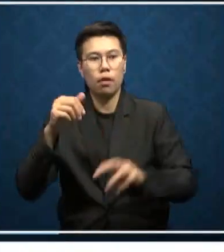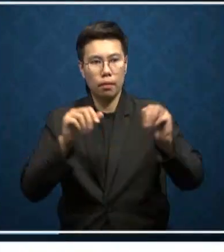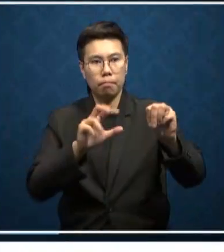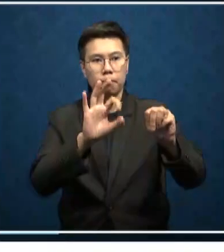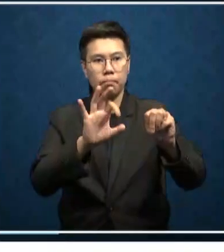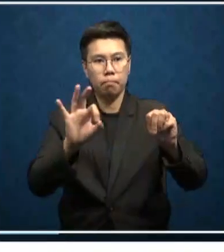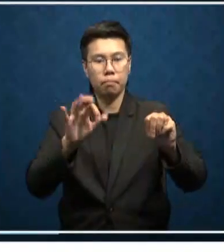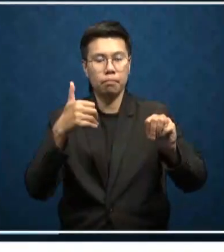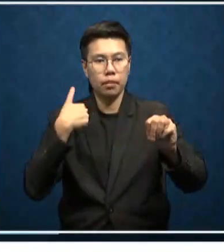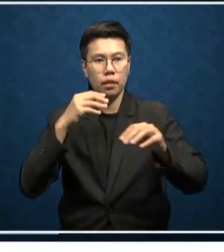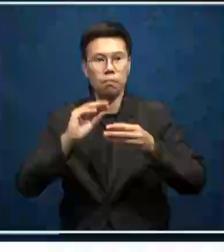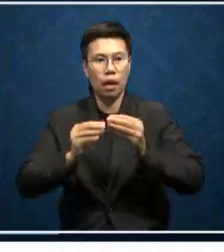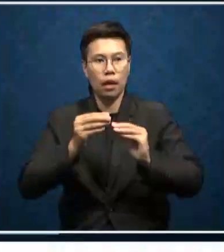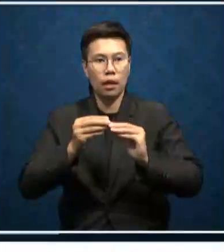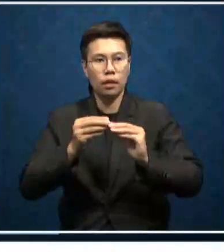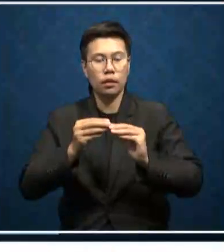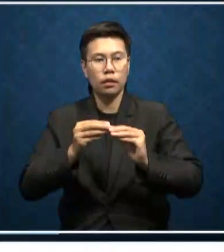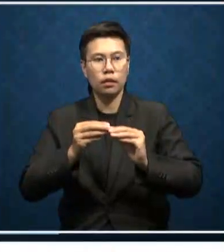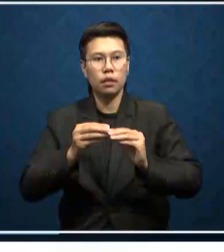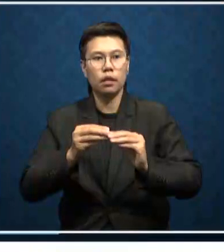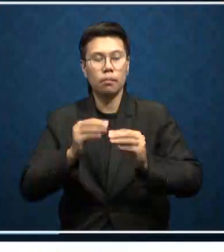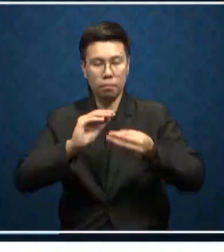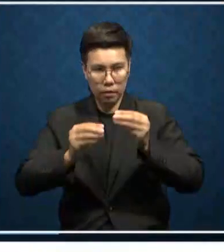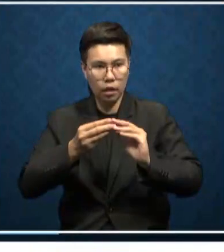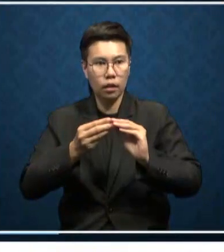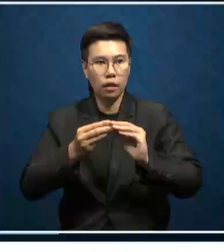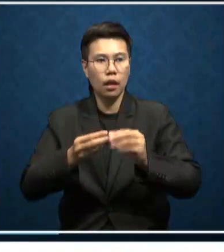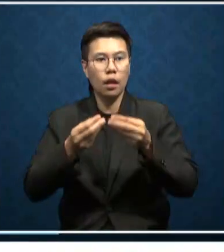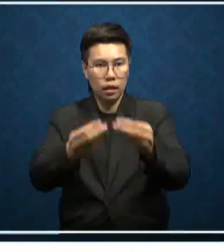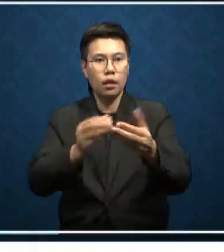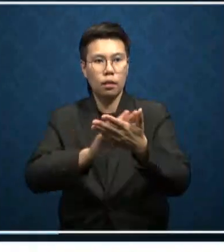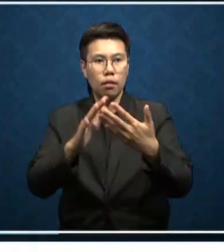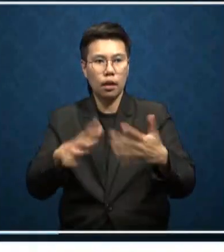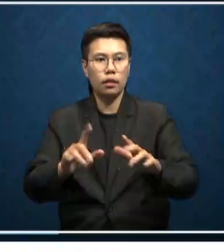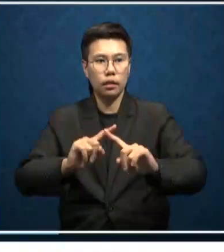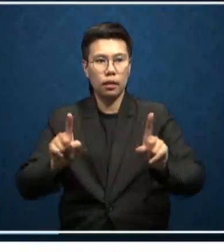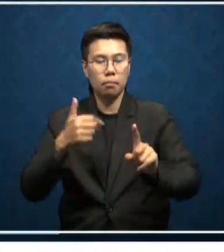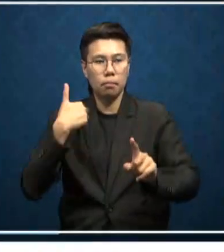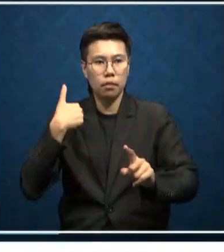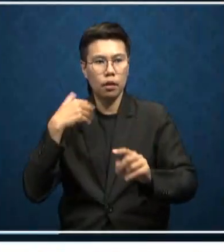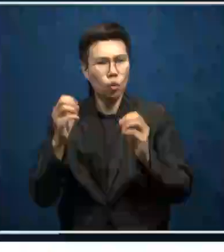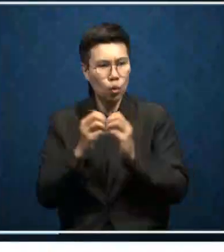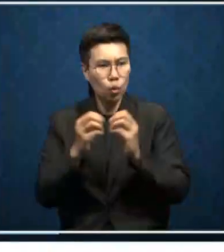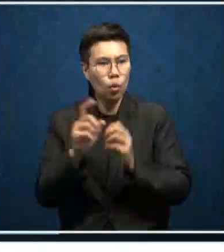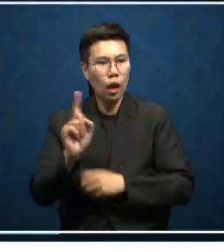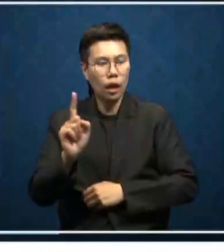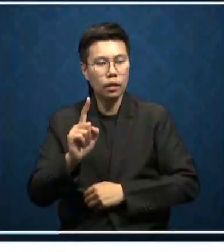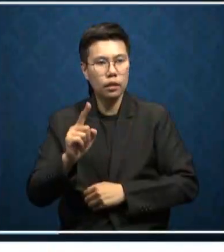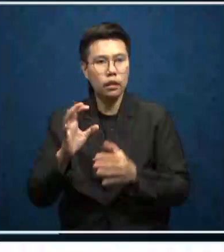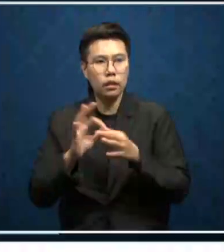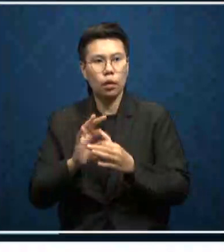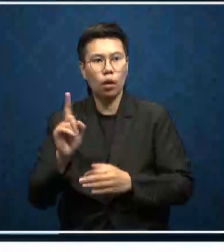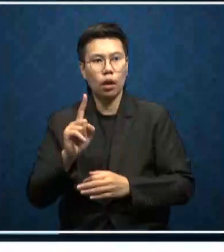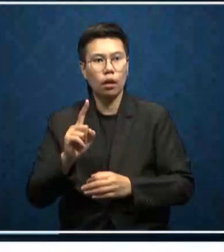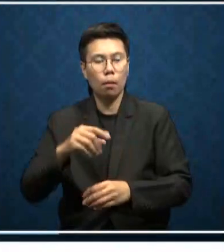ทะเบียนนะฮะเอ่อเรียบร้อยนะครับแต่ต่อมาก็มีการรบกวนจากนโยบายส่งเสริมการ